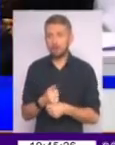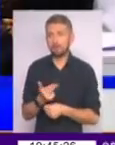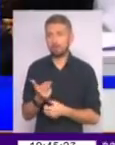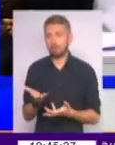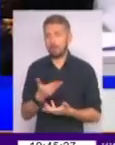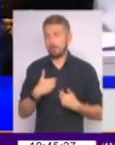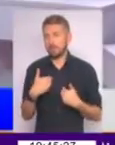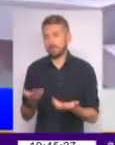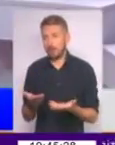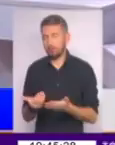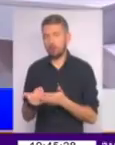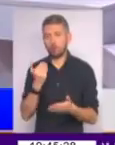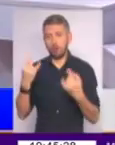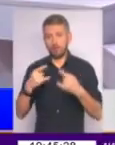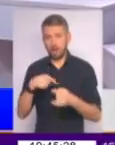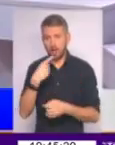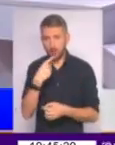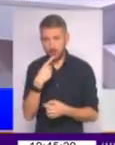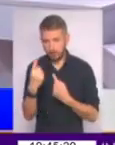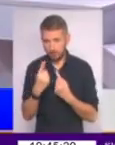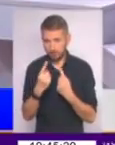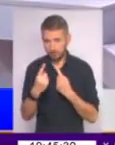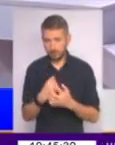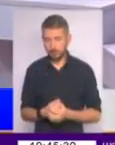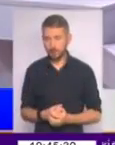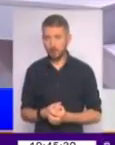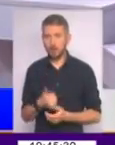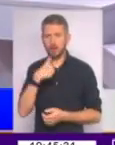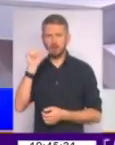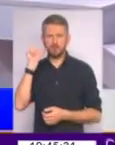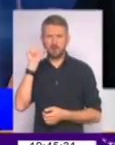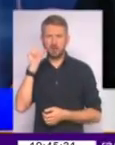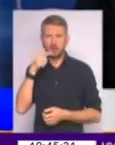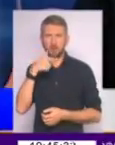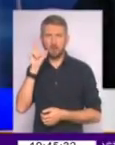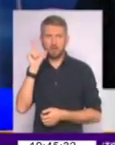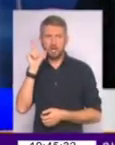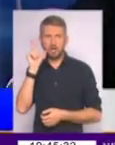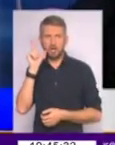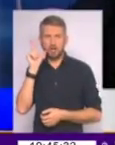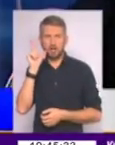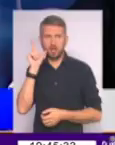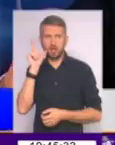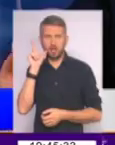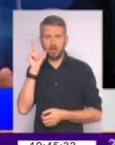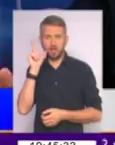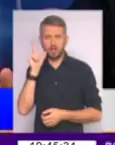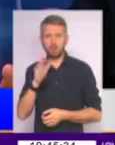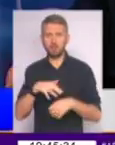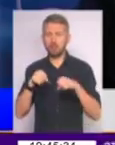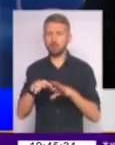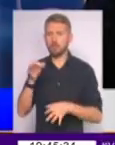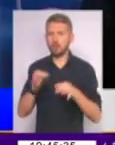мы с вами до эфира говорили, да, вот вчера или позавчера или на днях было решение